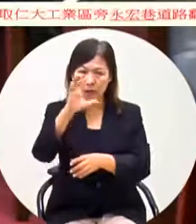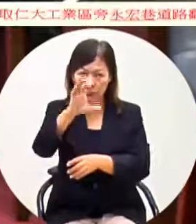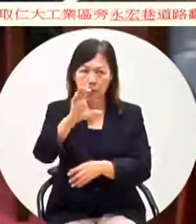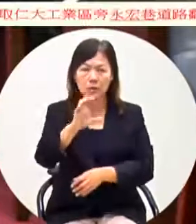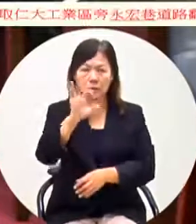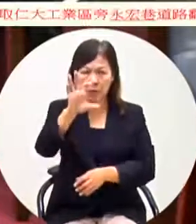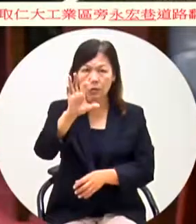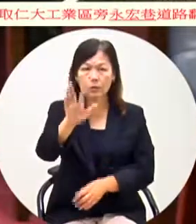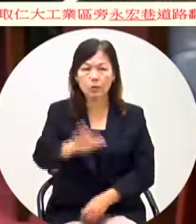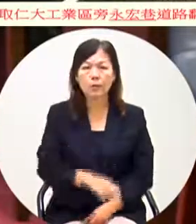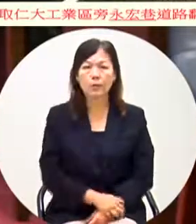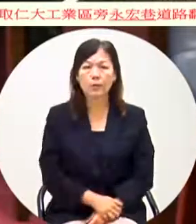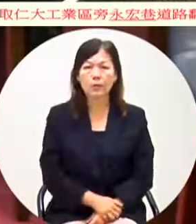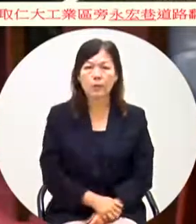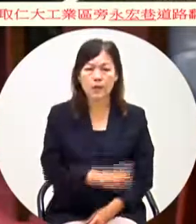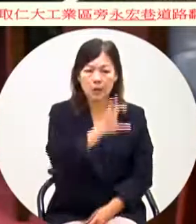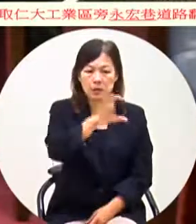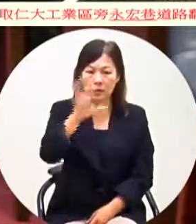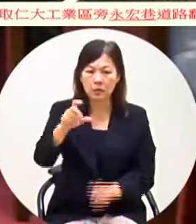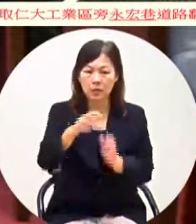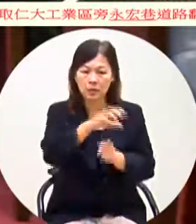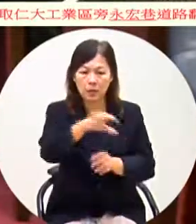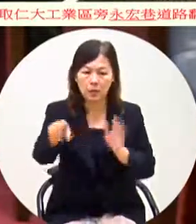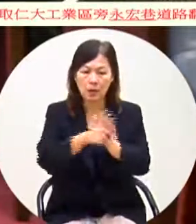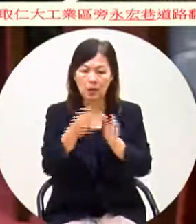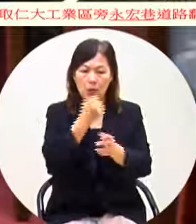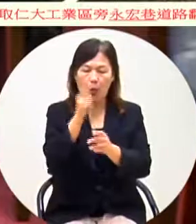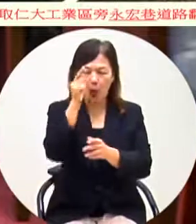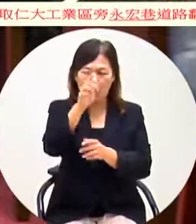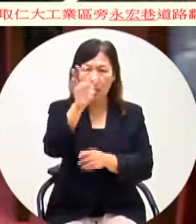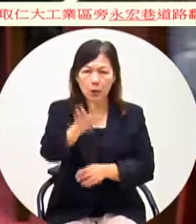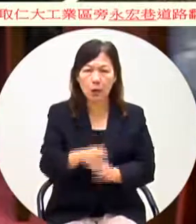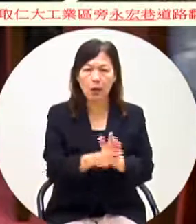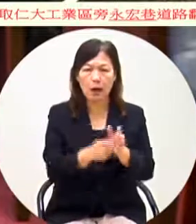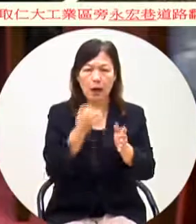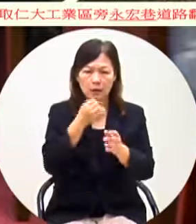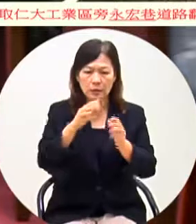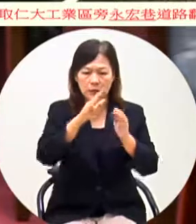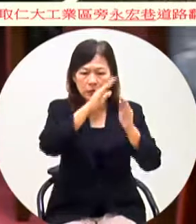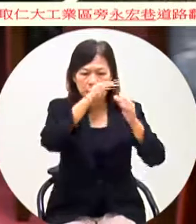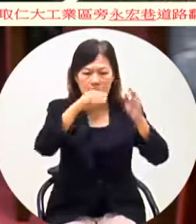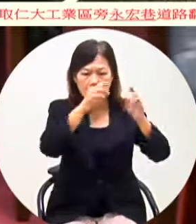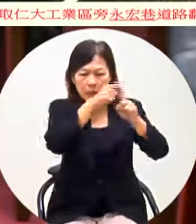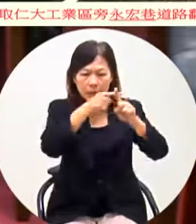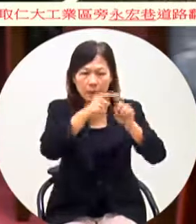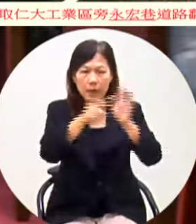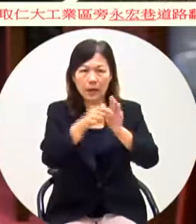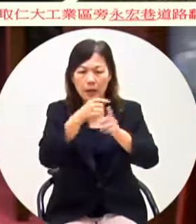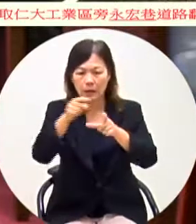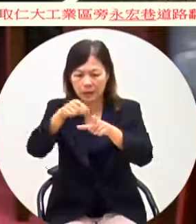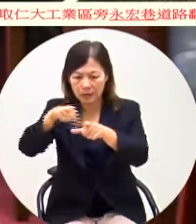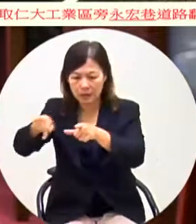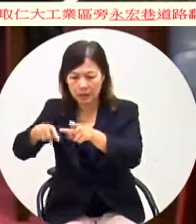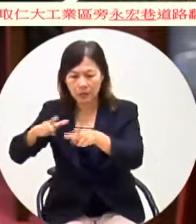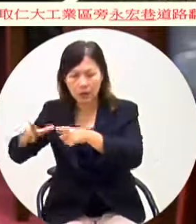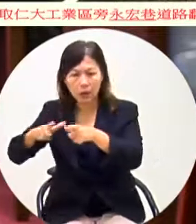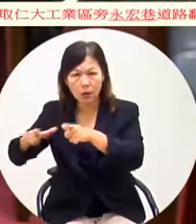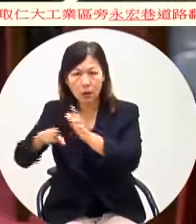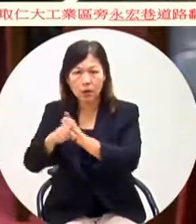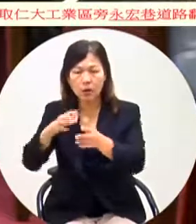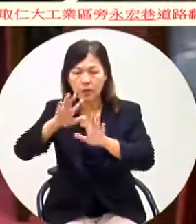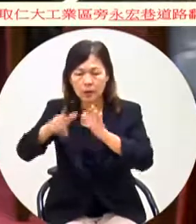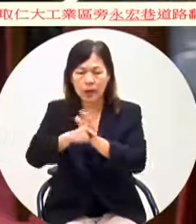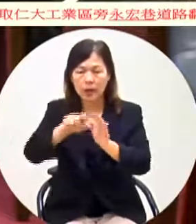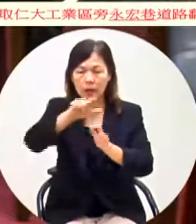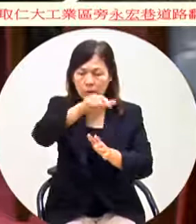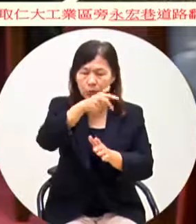置在半山腰的地方，距离山下的三角公园大概600-700公尺左右。所以刚刚市长也特